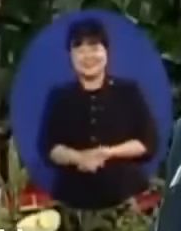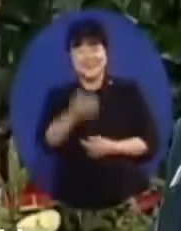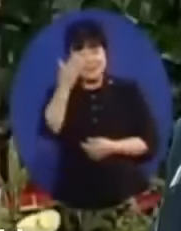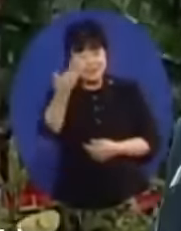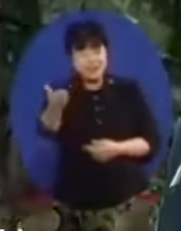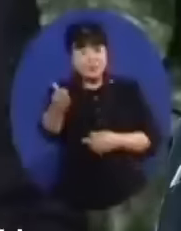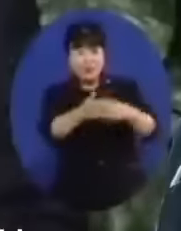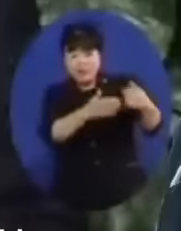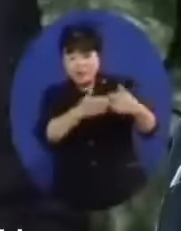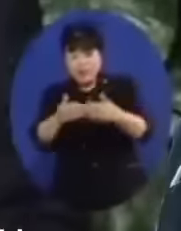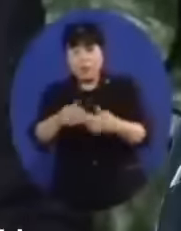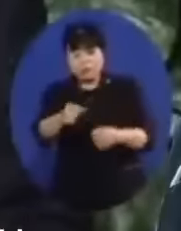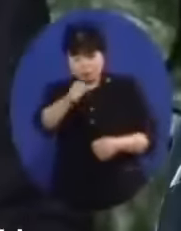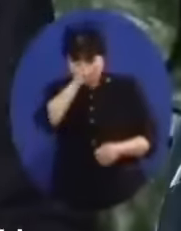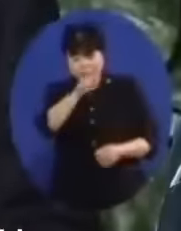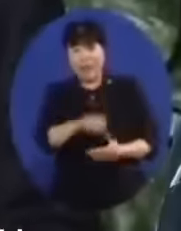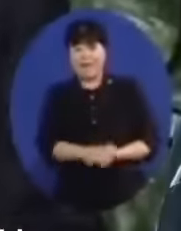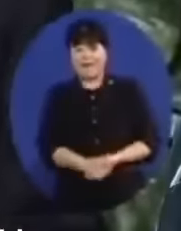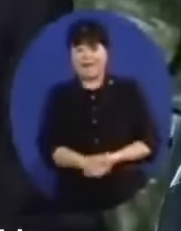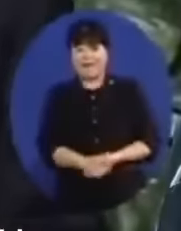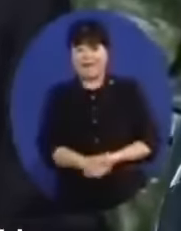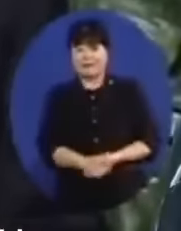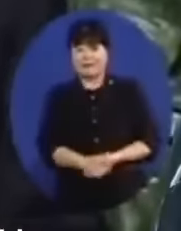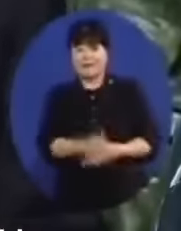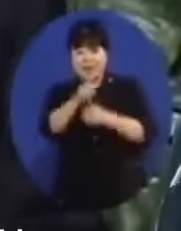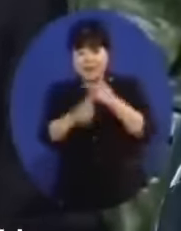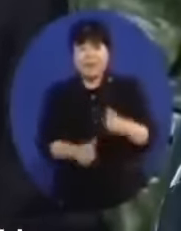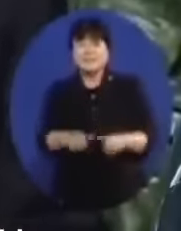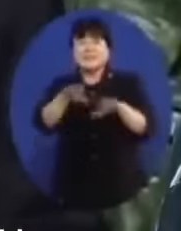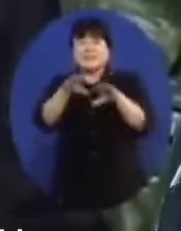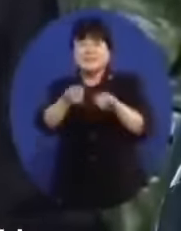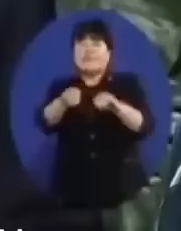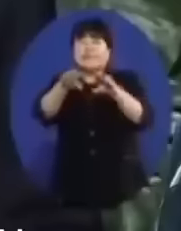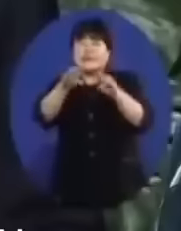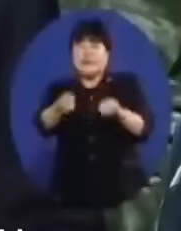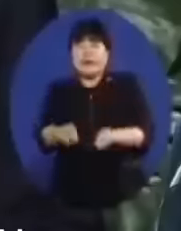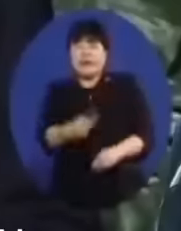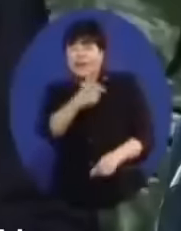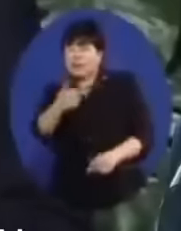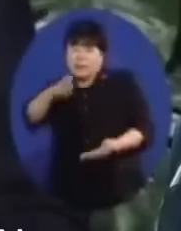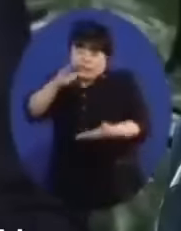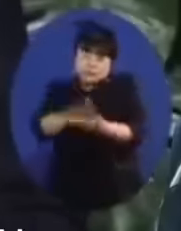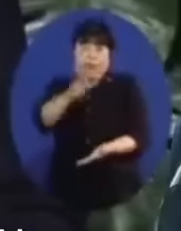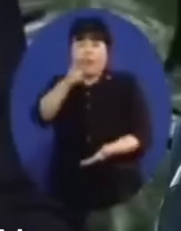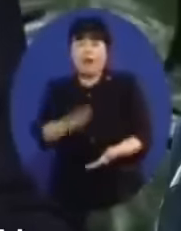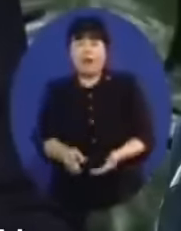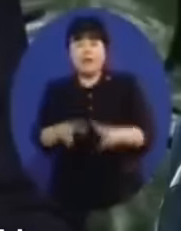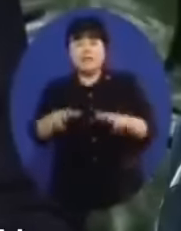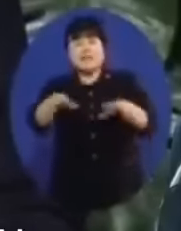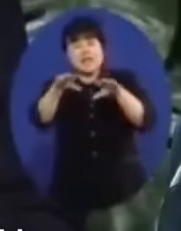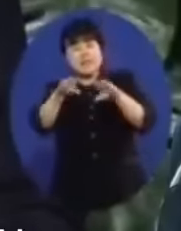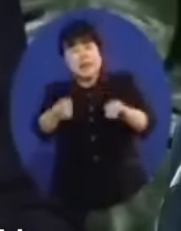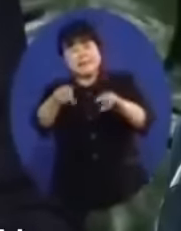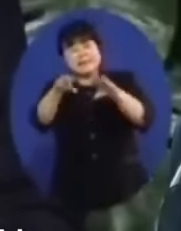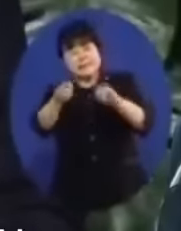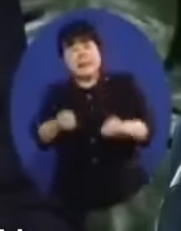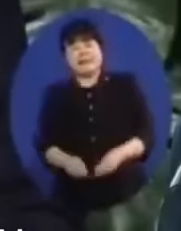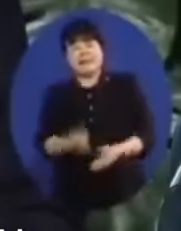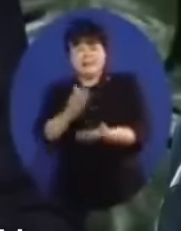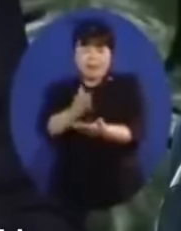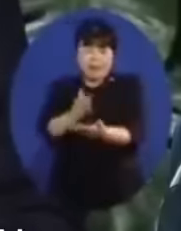여러분도 그런 체험했으면 좋겠지요. 아유, 손을 떼주십시오. 내가 하나님 사랑이 너무 나를 감동시키기 때문에 살